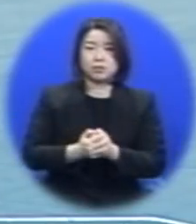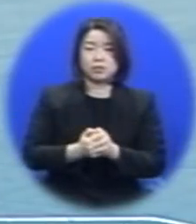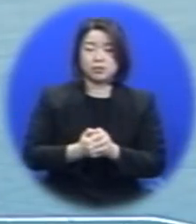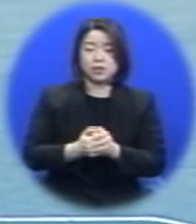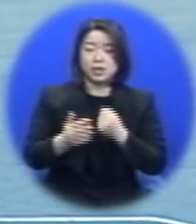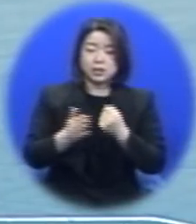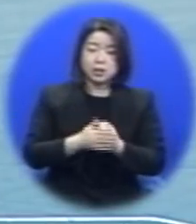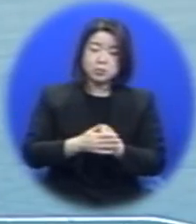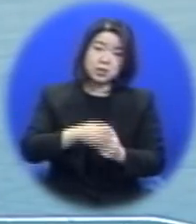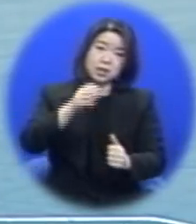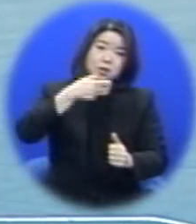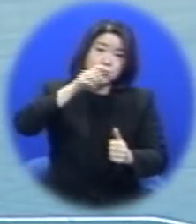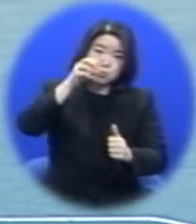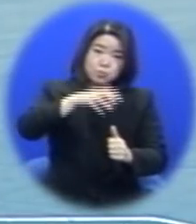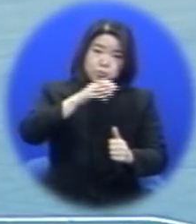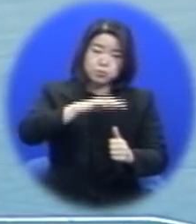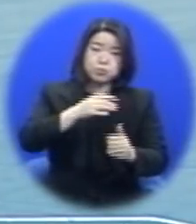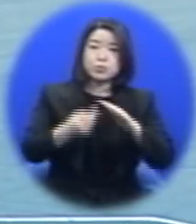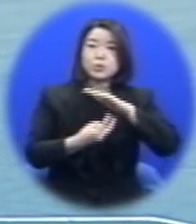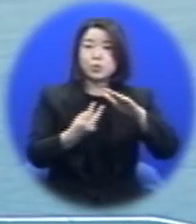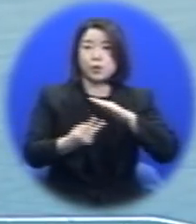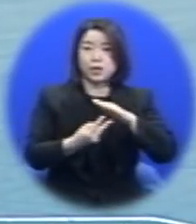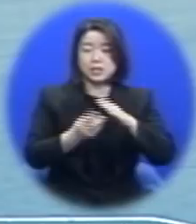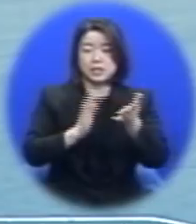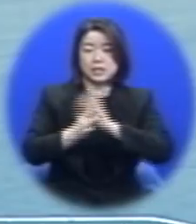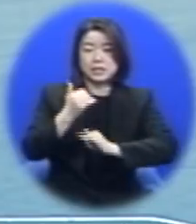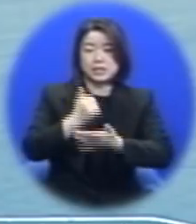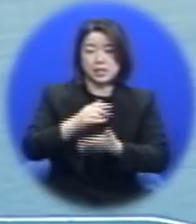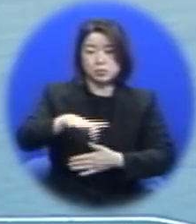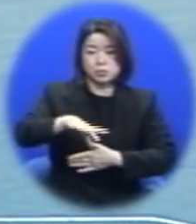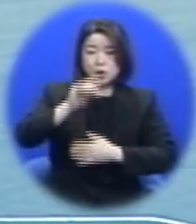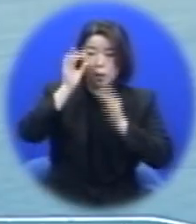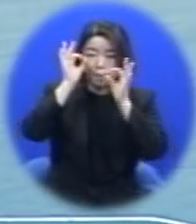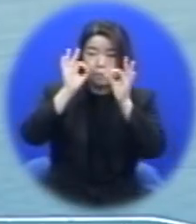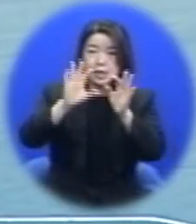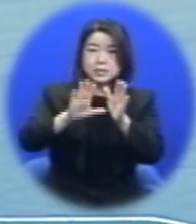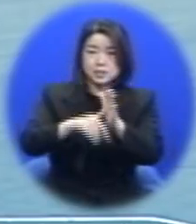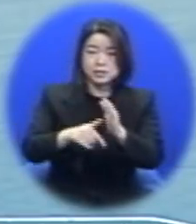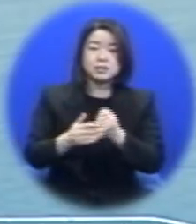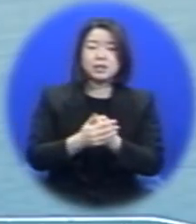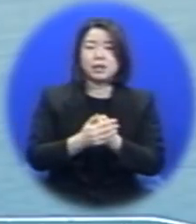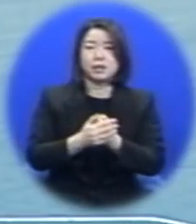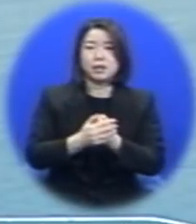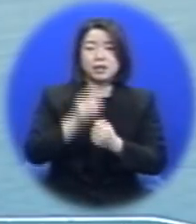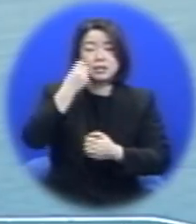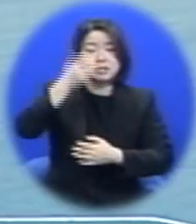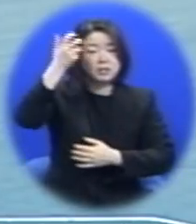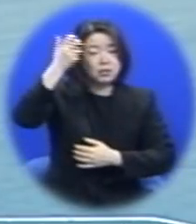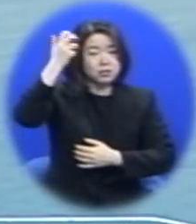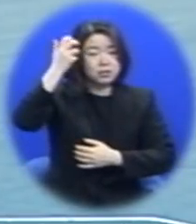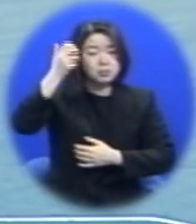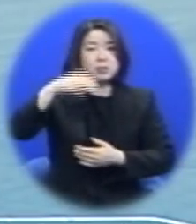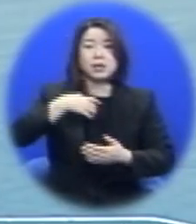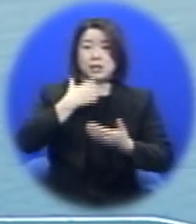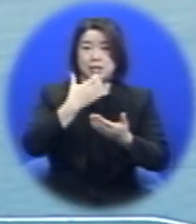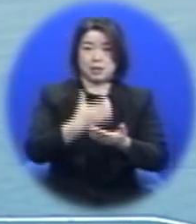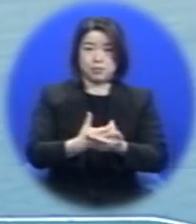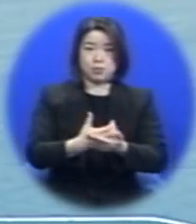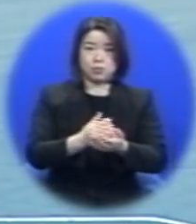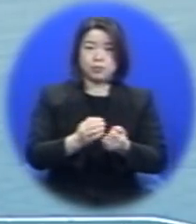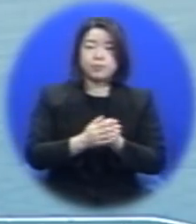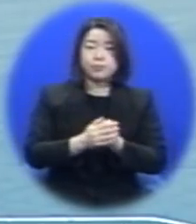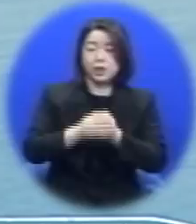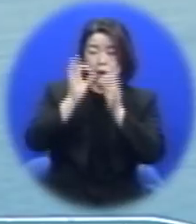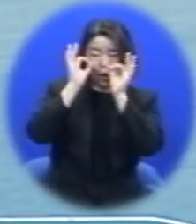요한이 예수님을 처음 봤을 때 성령의 감동으로 그가 이렇게 고백을 합니다. 보라, 세상